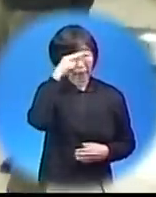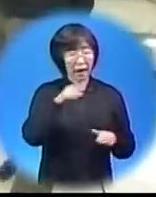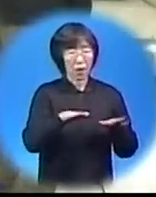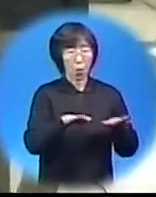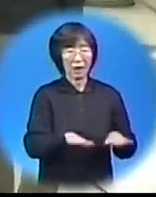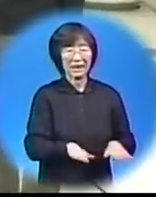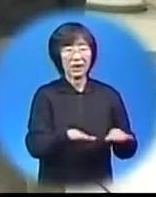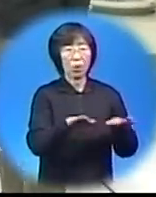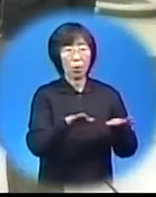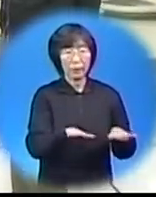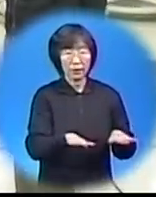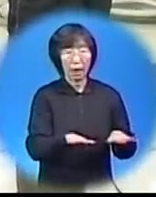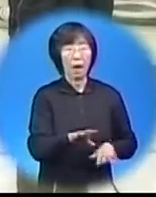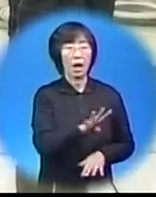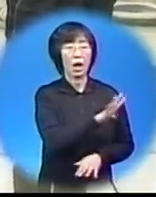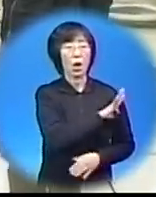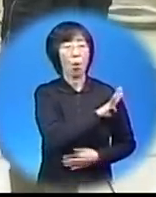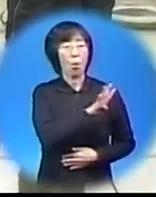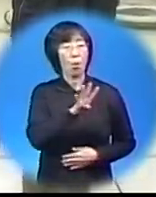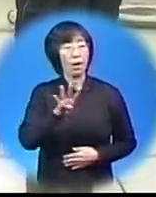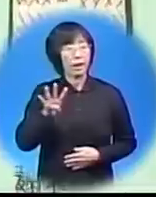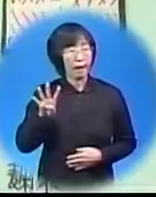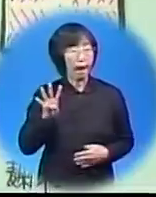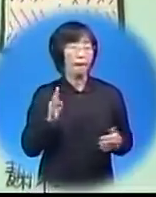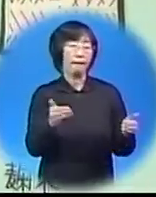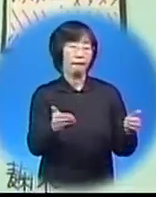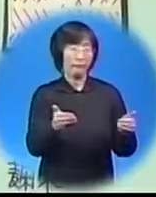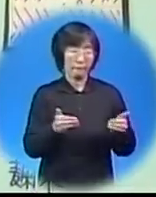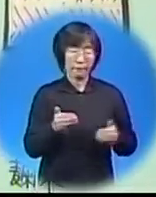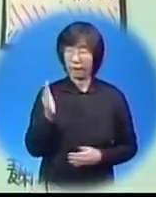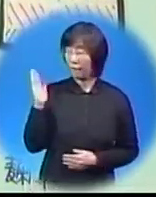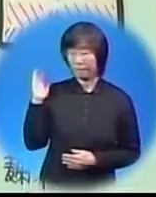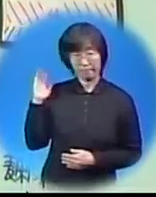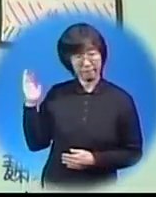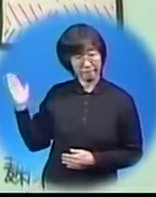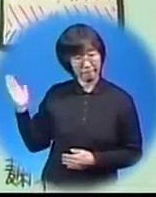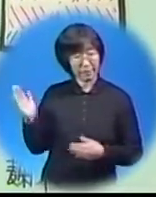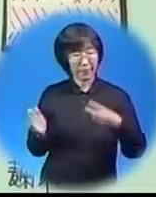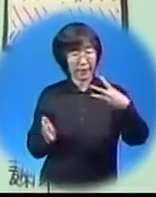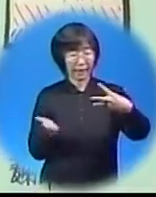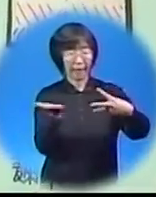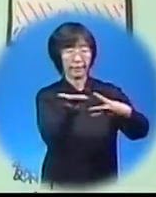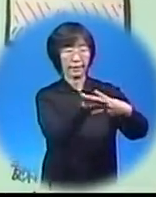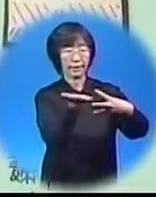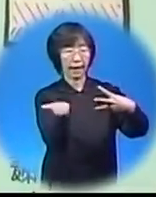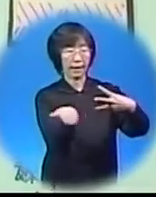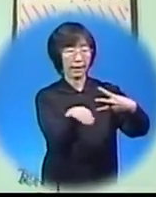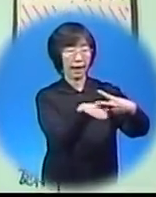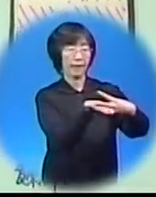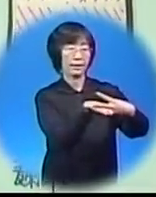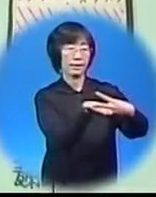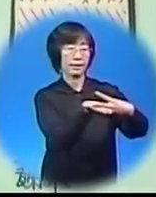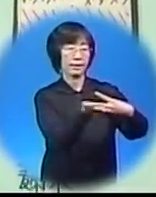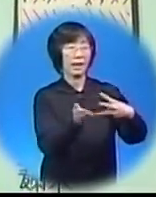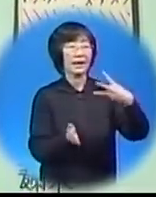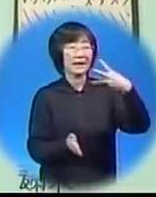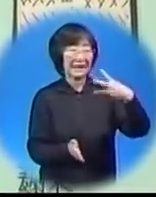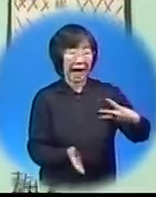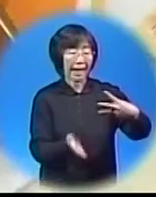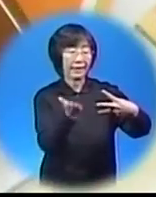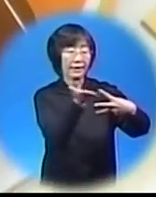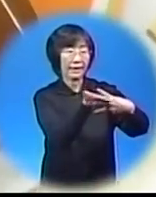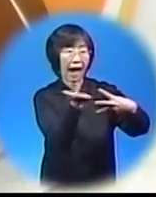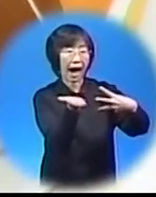お酒の仕込みは4日間かけて3段階に分けて仕込みを行います。三段仕込みと呼ばれる方法で行います